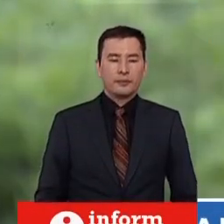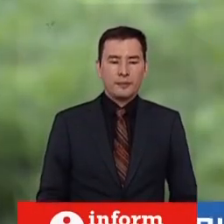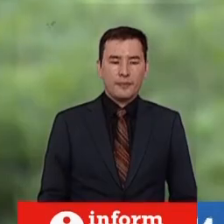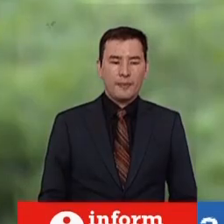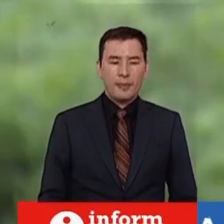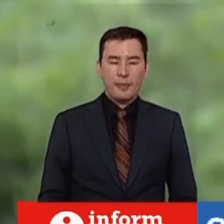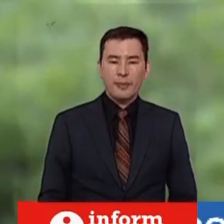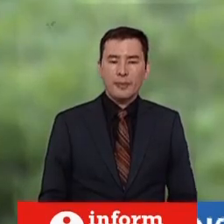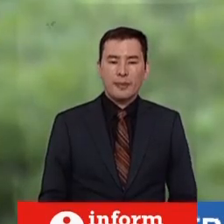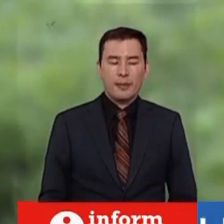информбюро алма-ата